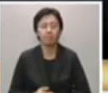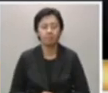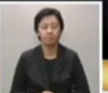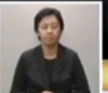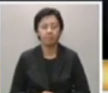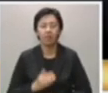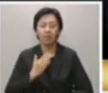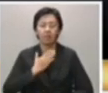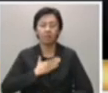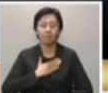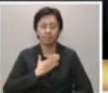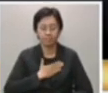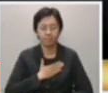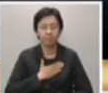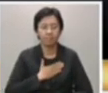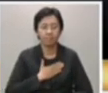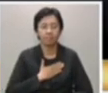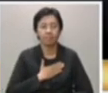ครับผม